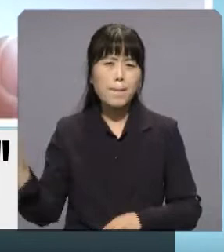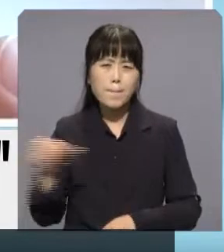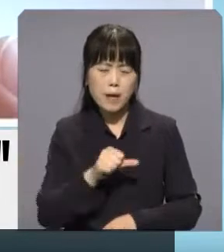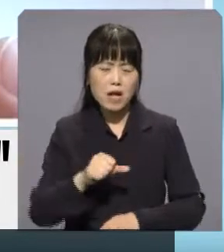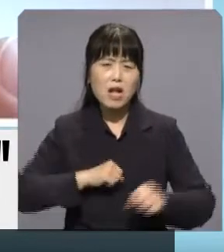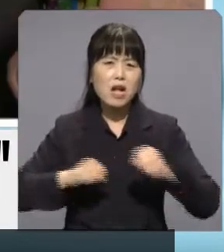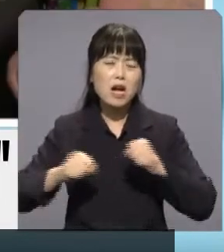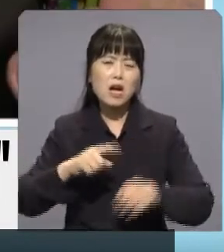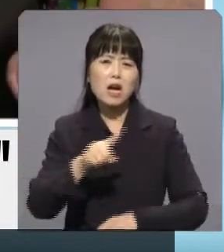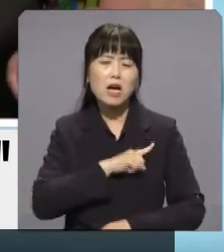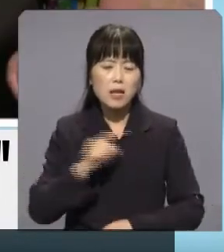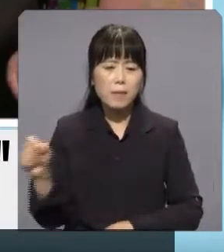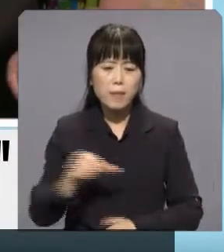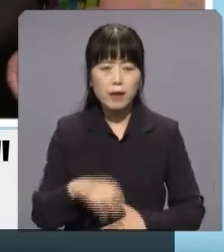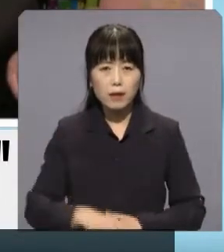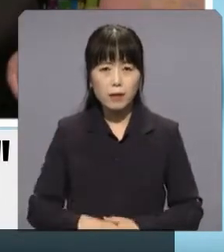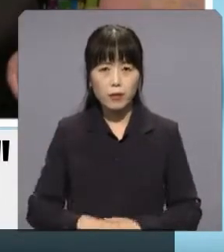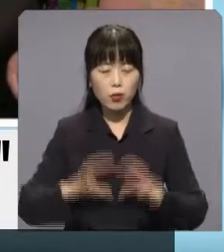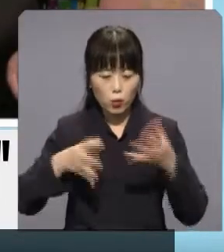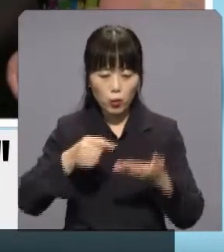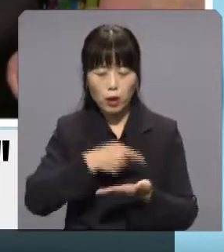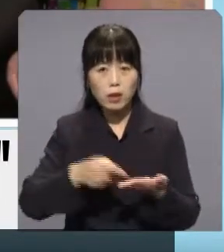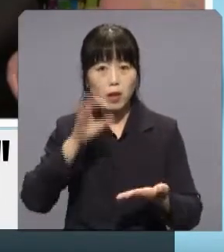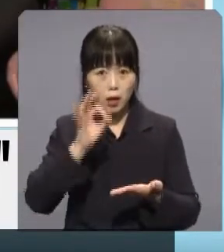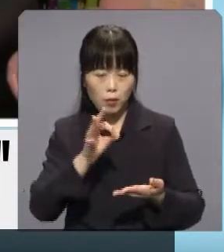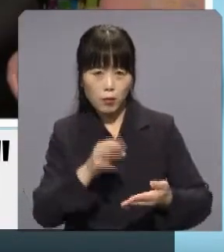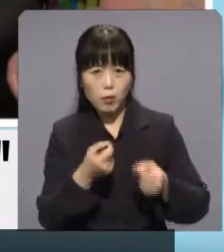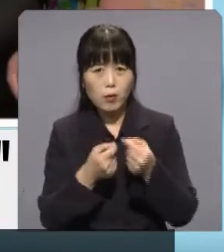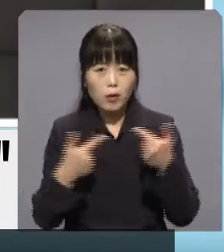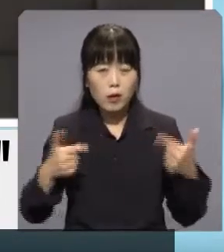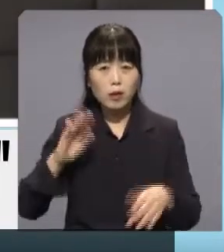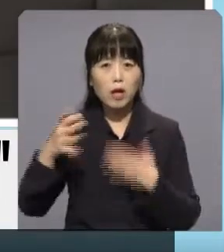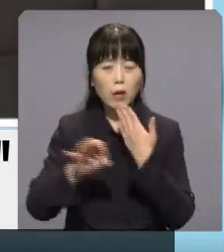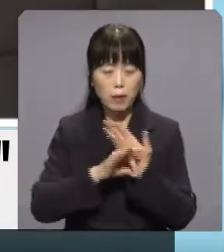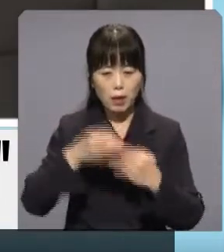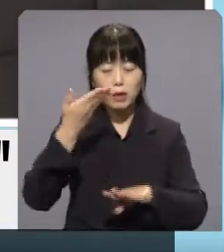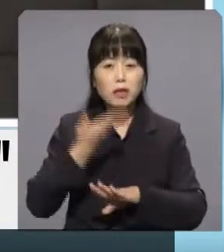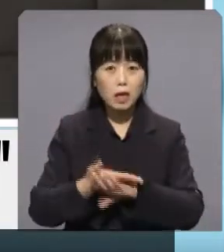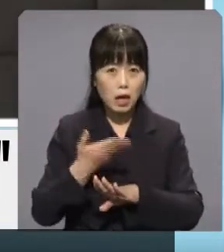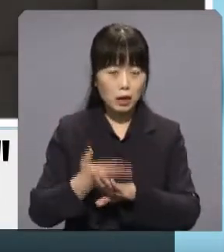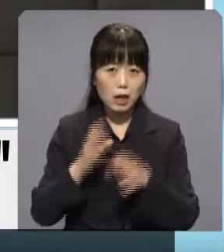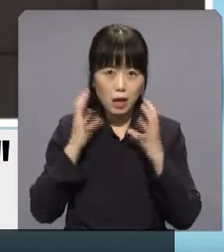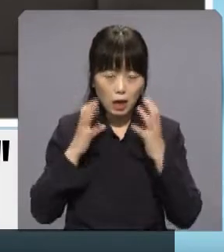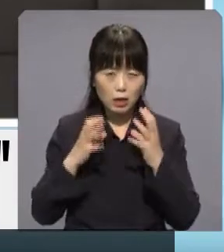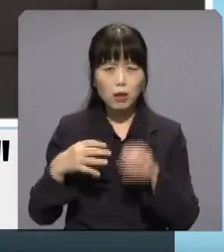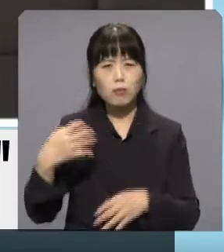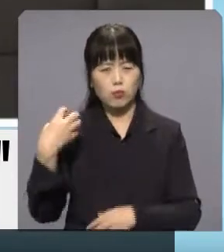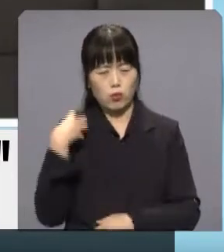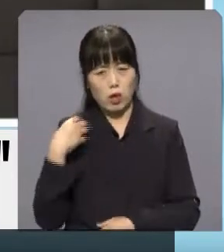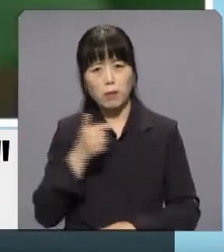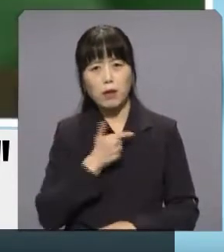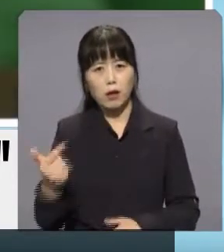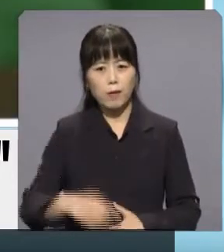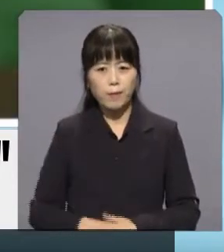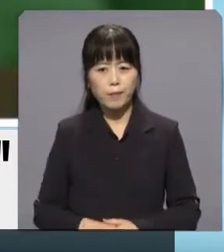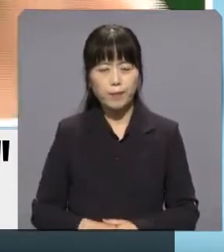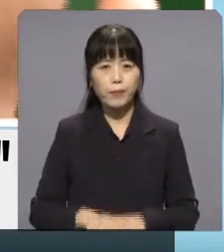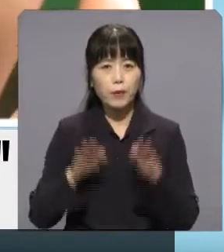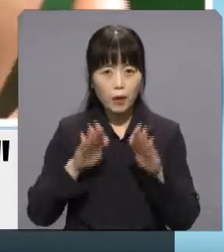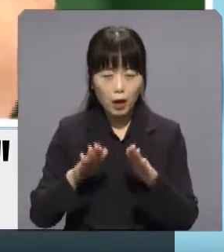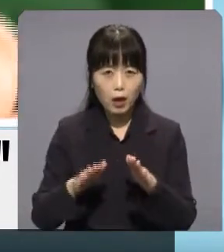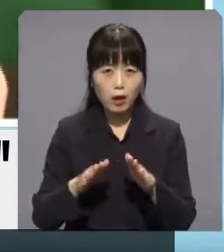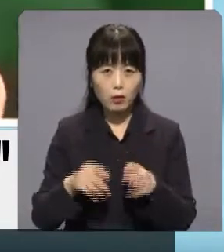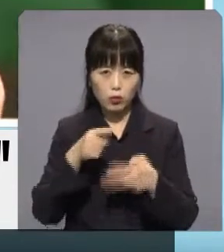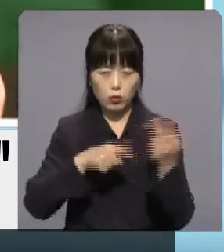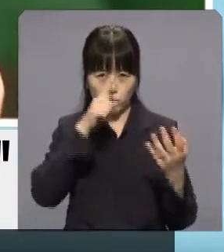사실 재정적자 국가채무가 늘어나면 후세들에게 그 부담이 상당히 가게 된다는 문제가 있지 않습니까 그래서 이제 현